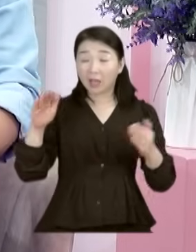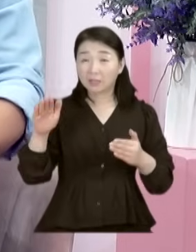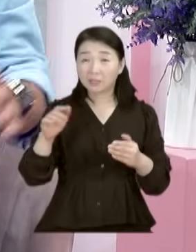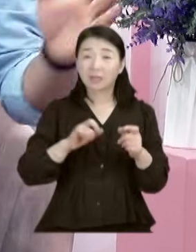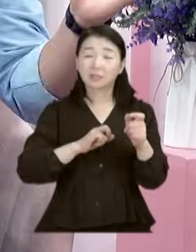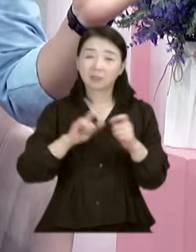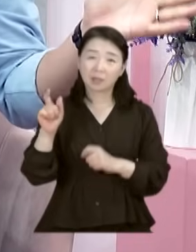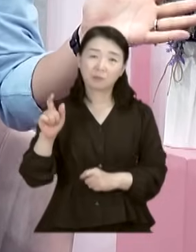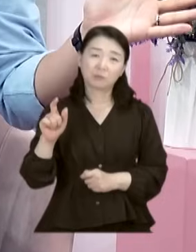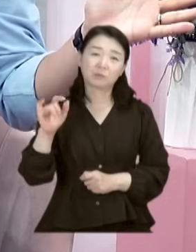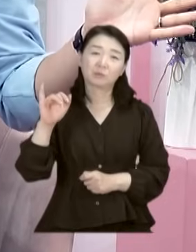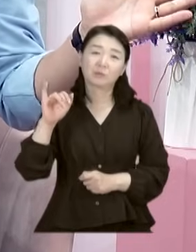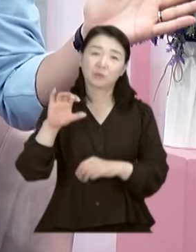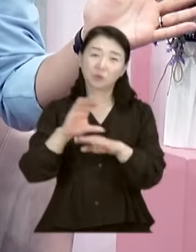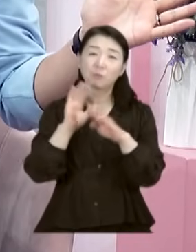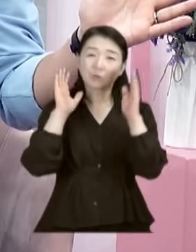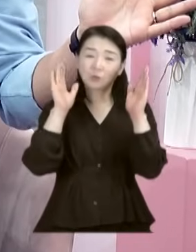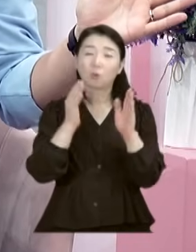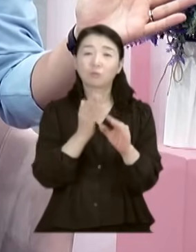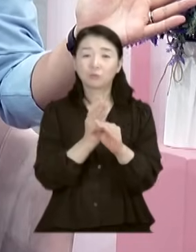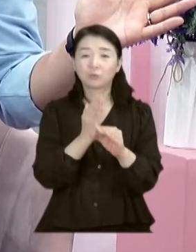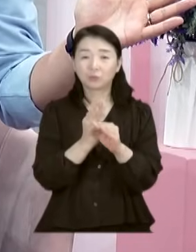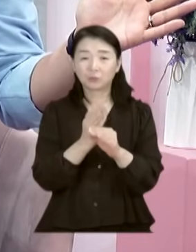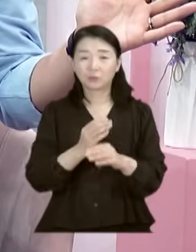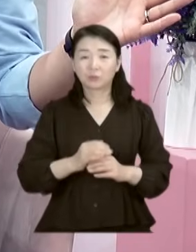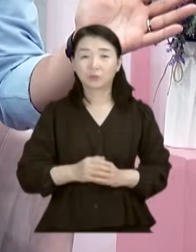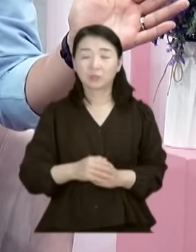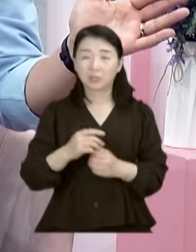다 it 공부를 하고 있어요